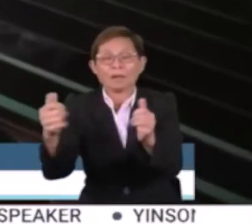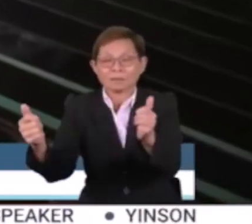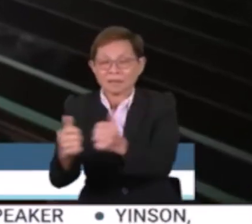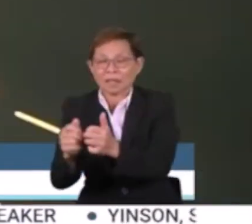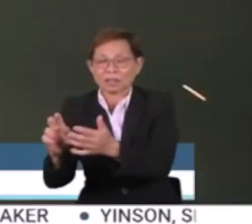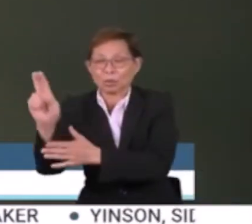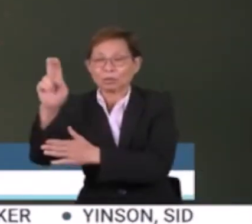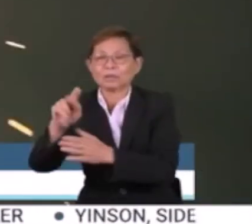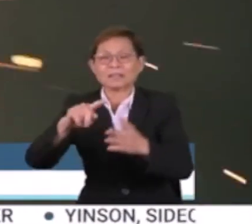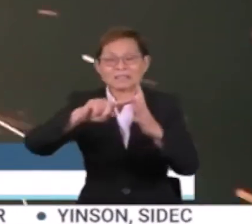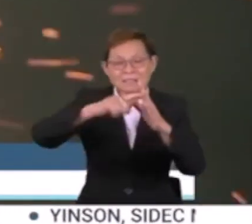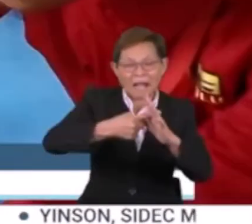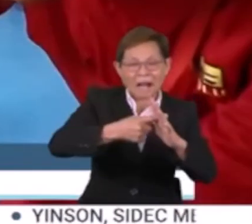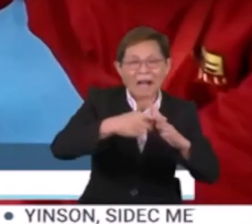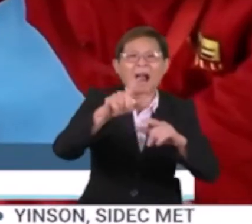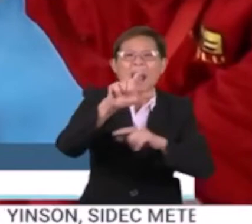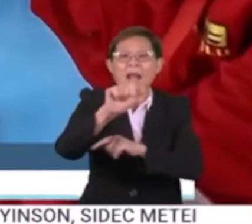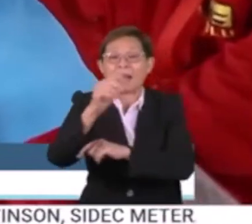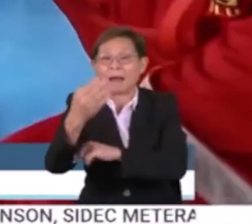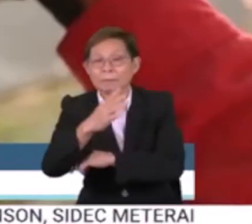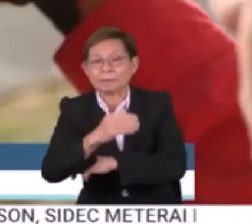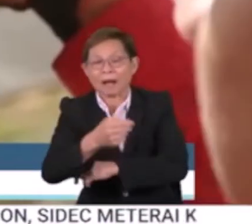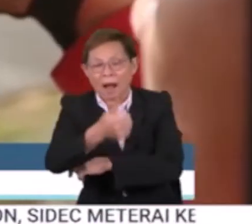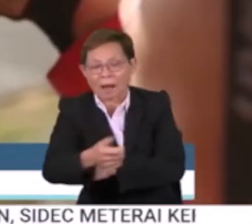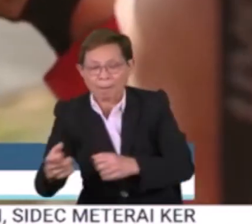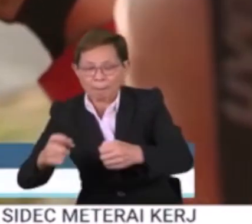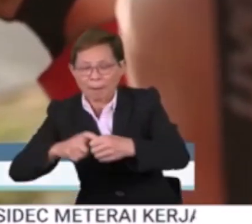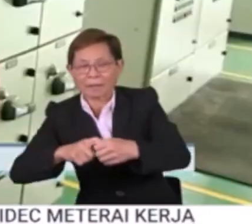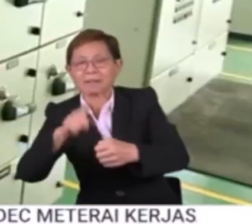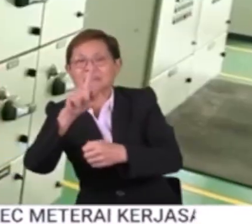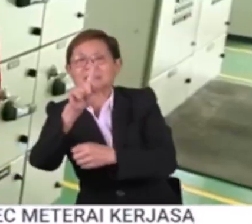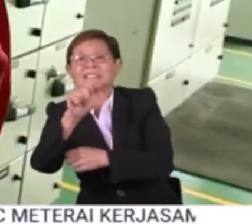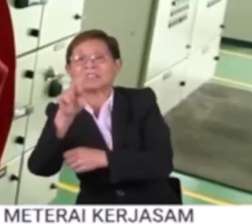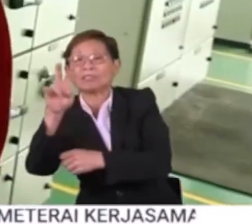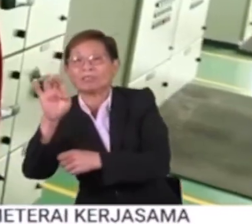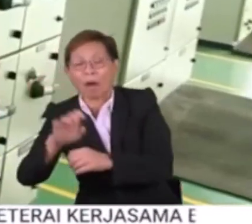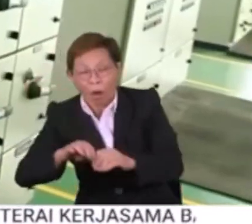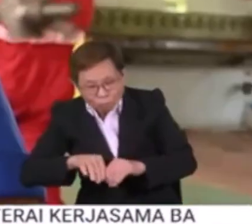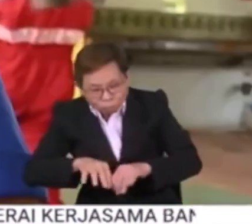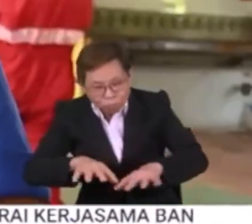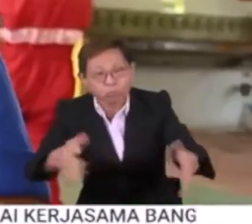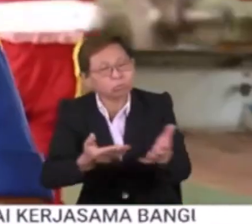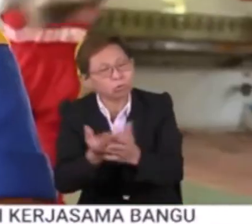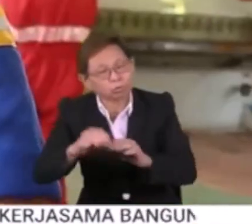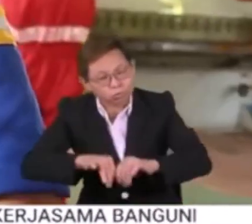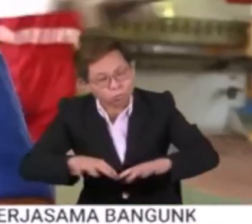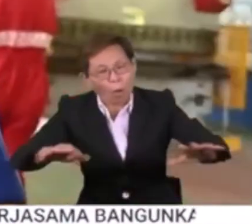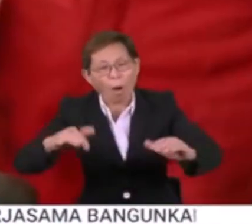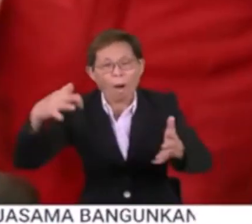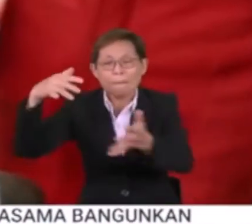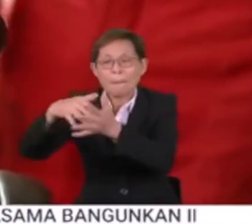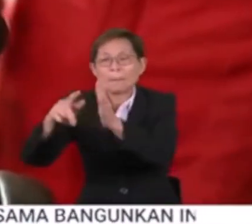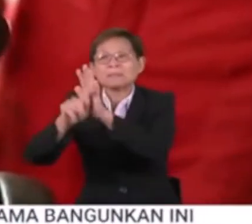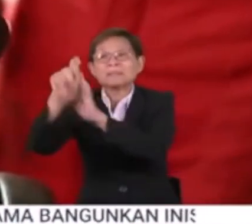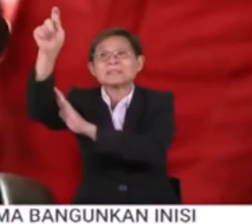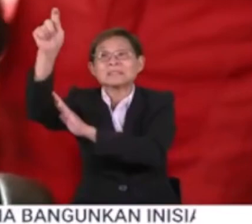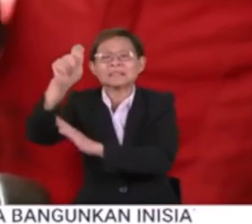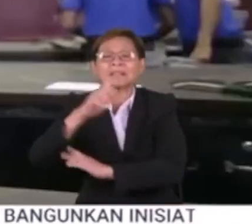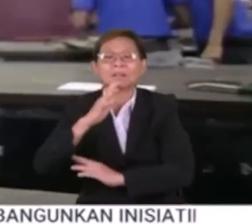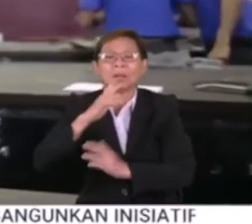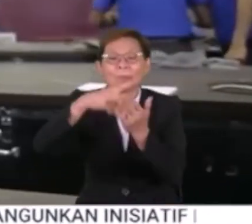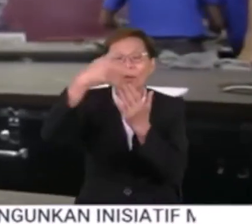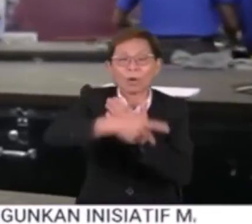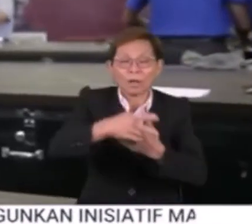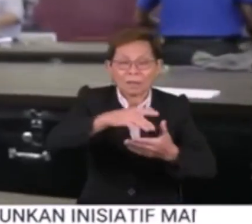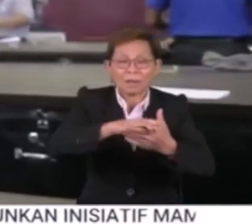membangunkan makmal dan juga peralatan berkaitan tvet ini sekaligus berkembang lebih meluas dalam peringkat pengajian tinggi Beliau berkata demikian selepas